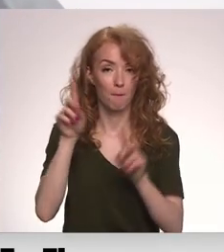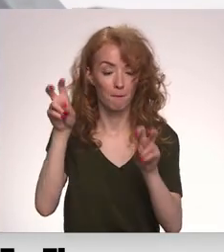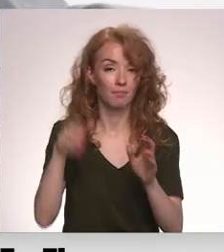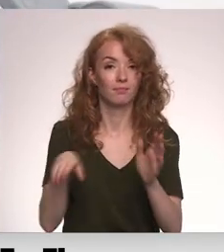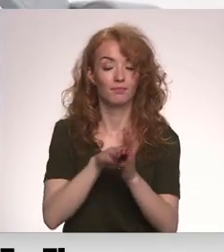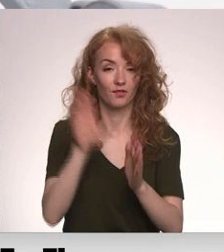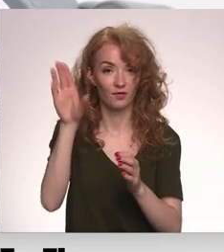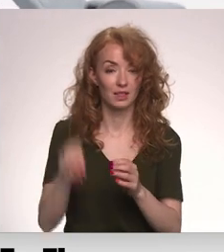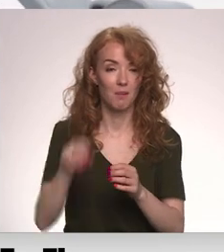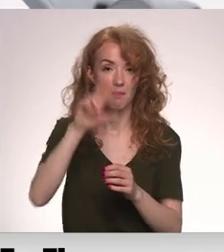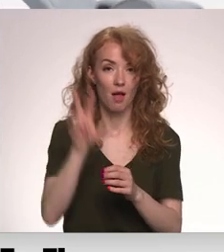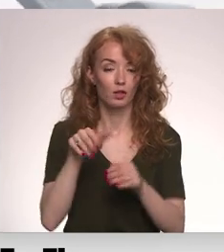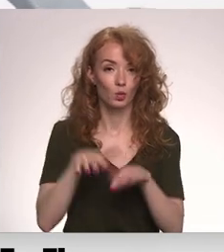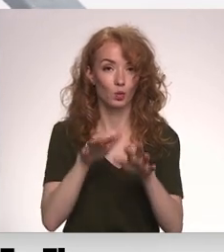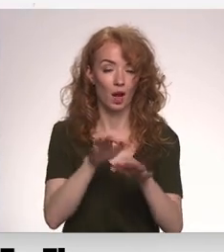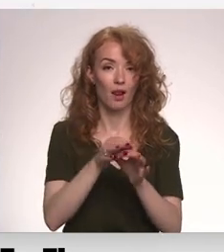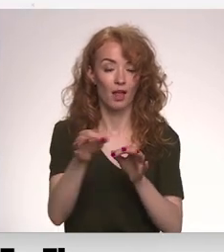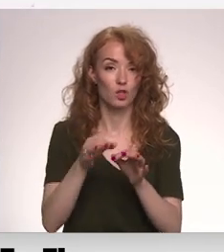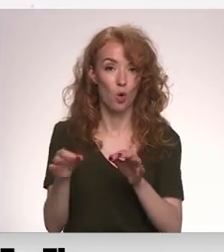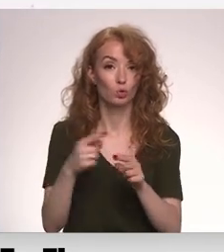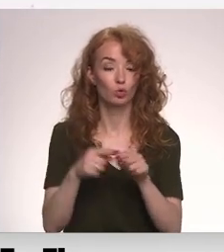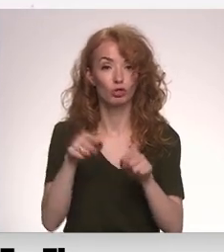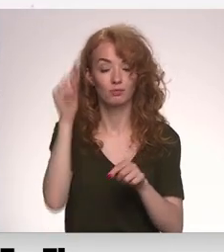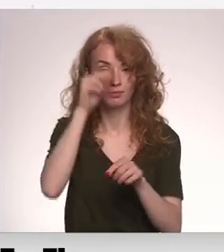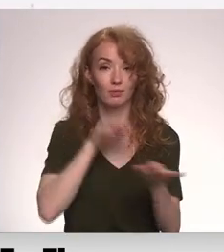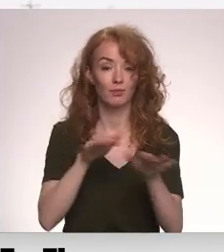visas Baltijas jūras reģionu valstis. Šīs mācības